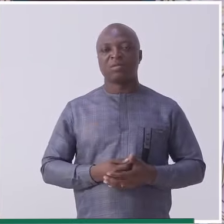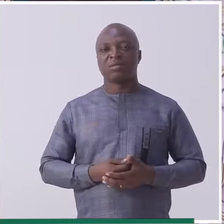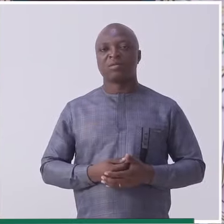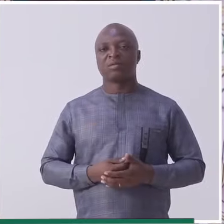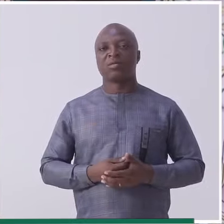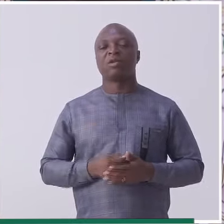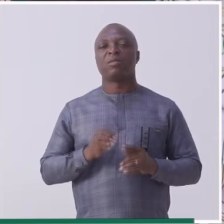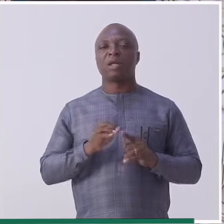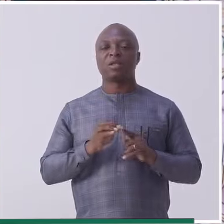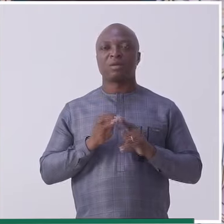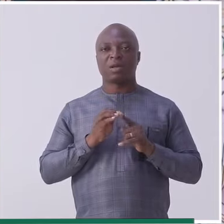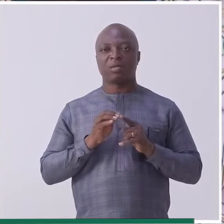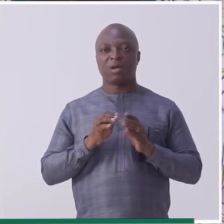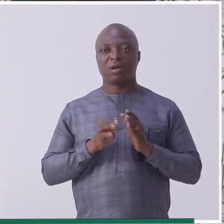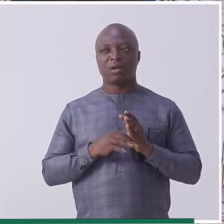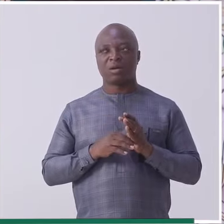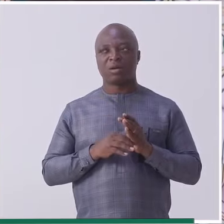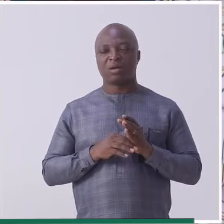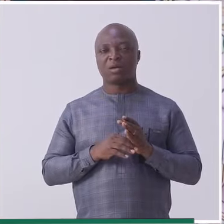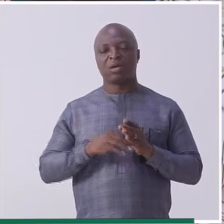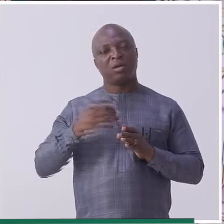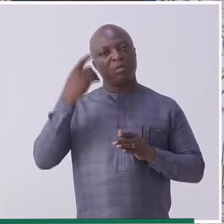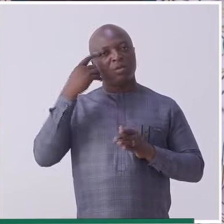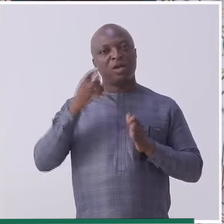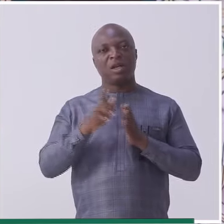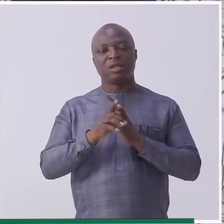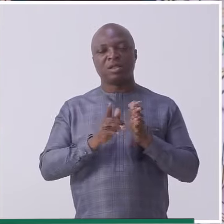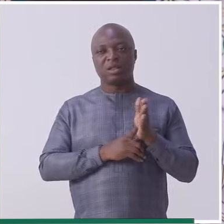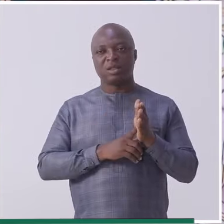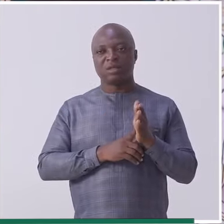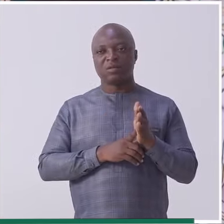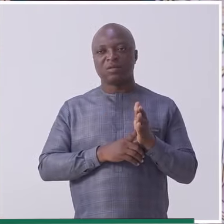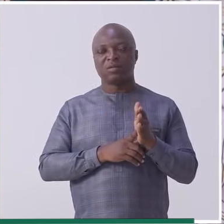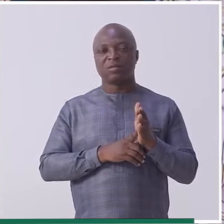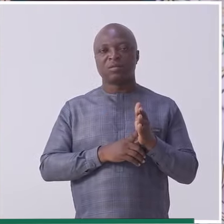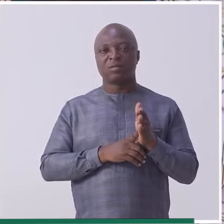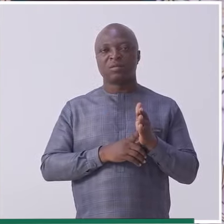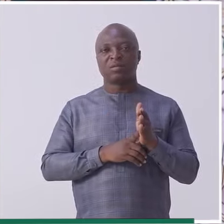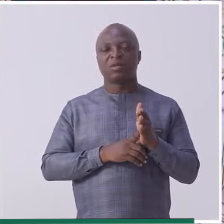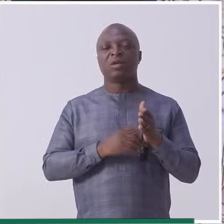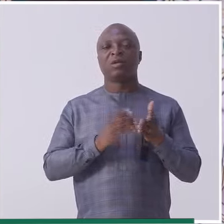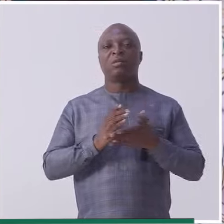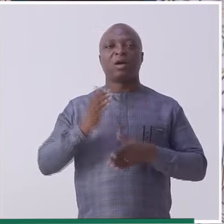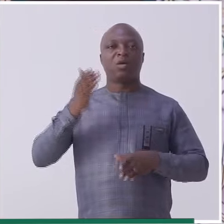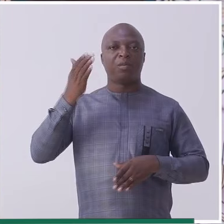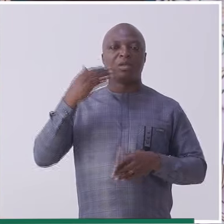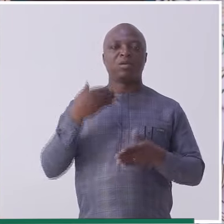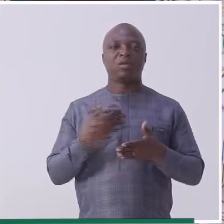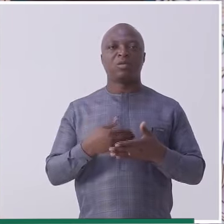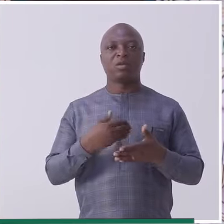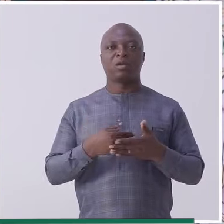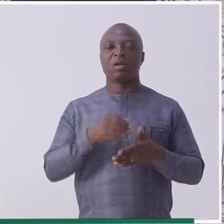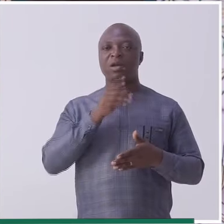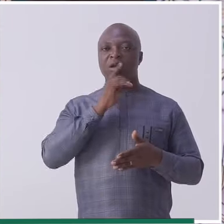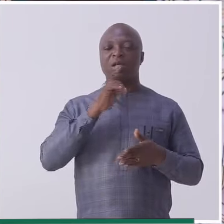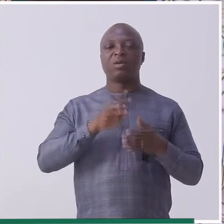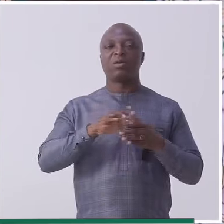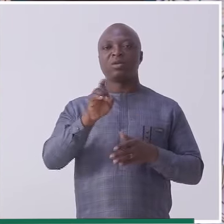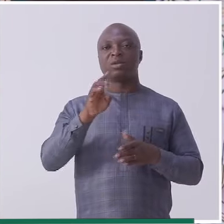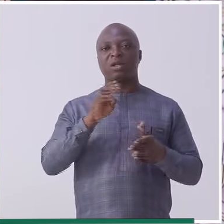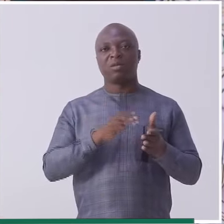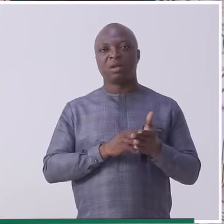2024. Particulièrement pour les législatives, par le passé, le montant était de 100